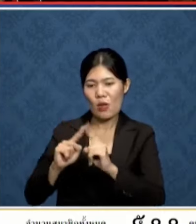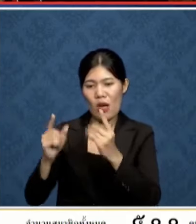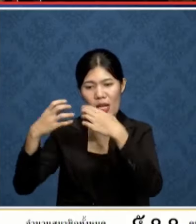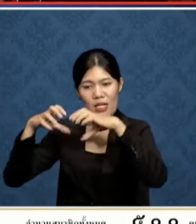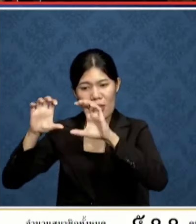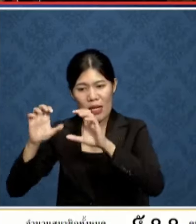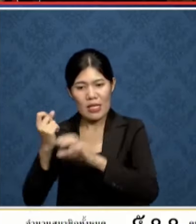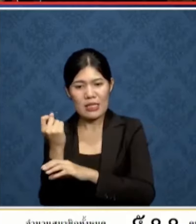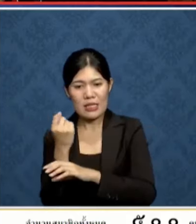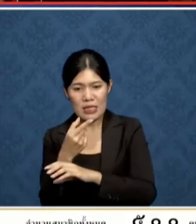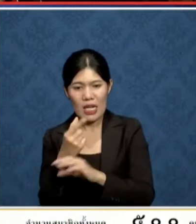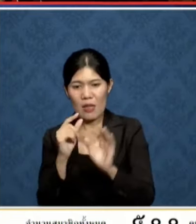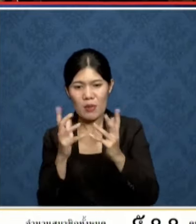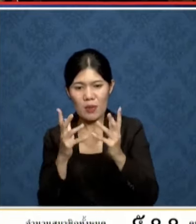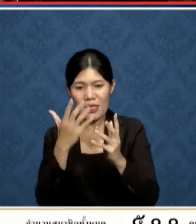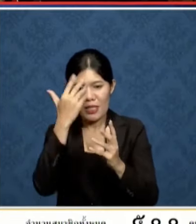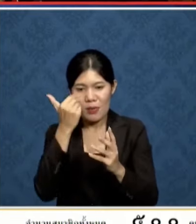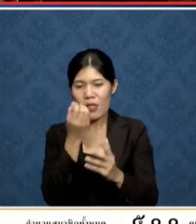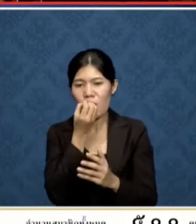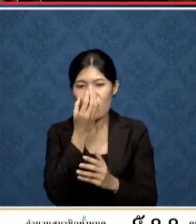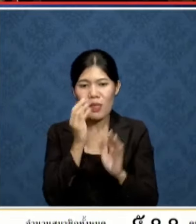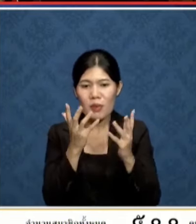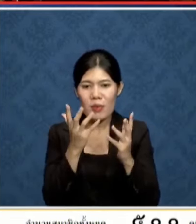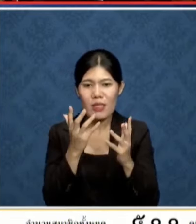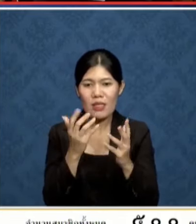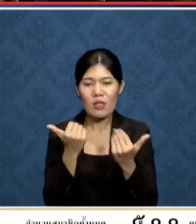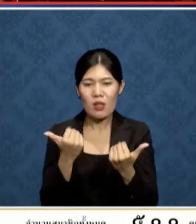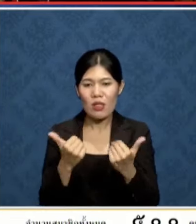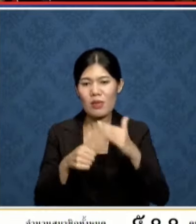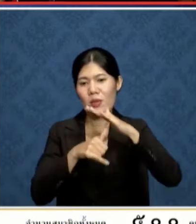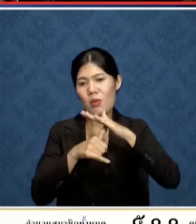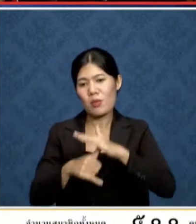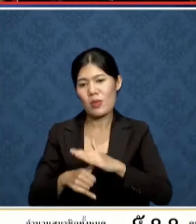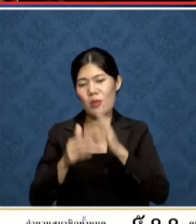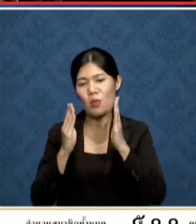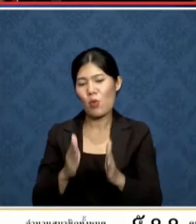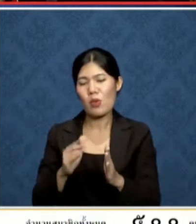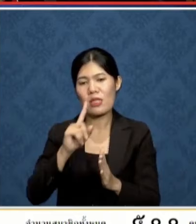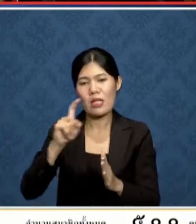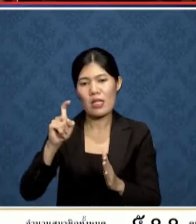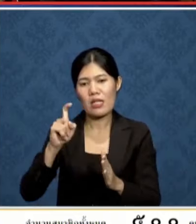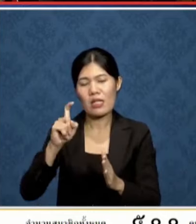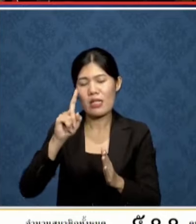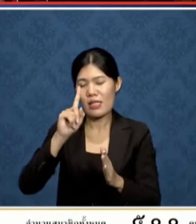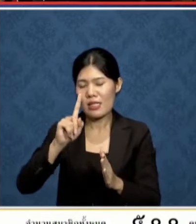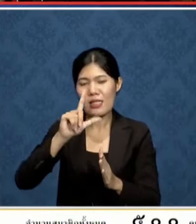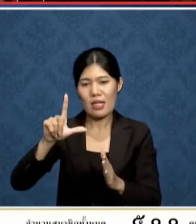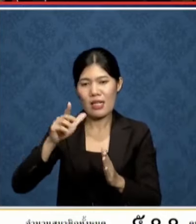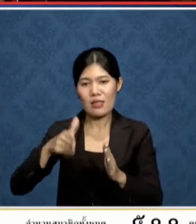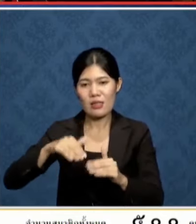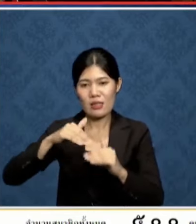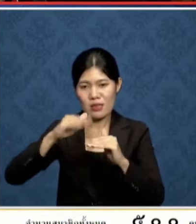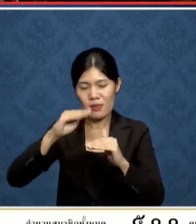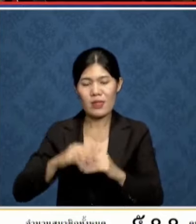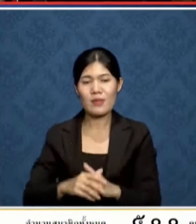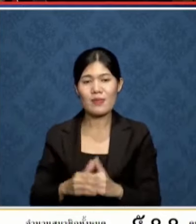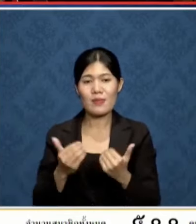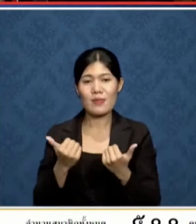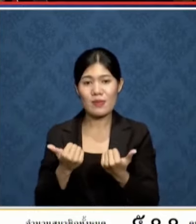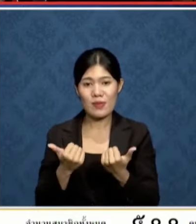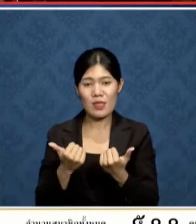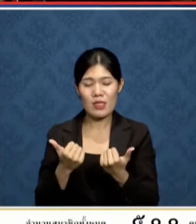นี่รัฐกำลังเอาเปรียบคนนับล้านนะครับในส่วนงบประมาณครับนอกจากจะไม่เพียงพอครับจากเหตุการณ์ต่างๆที่เกิดขึ้นในโลกครับทั้งDigital